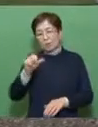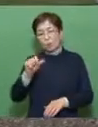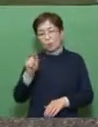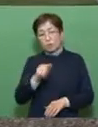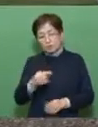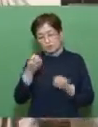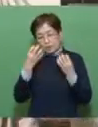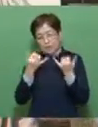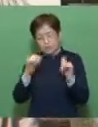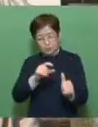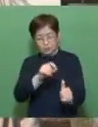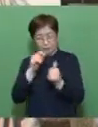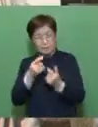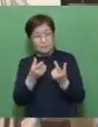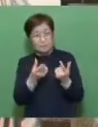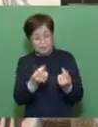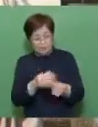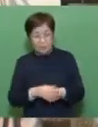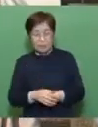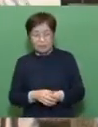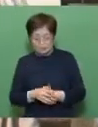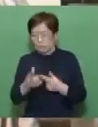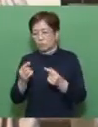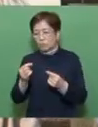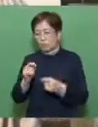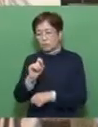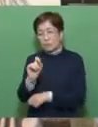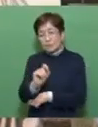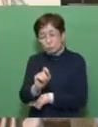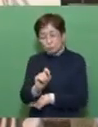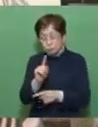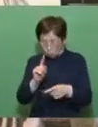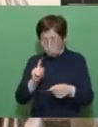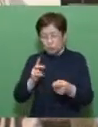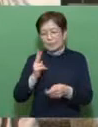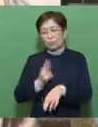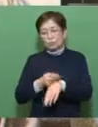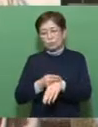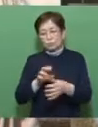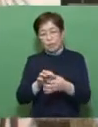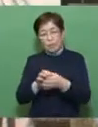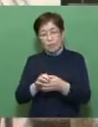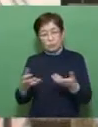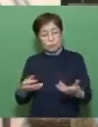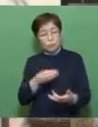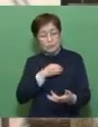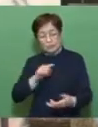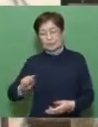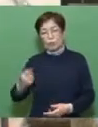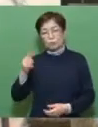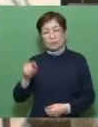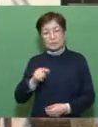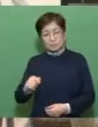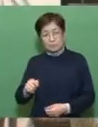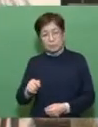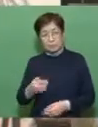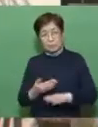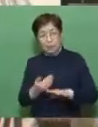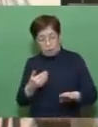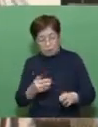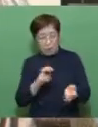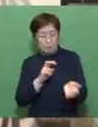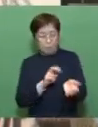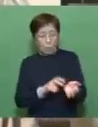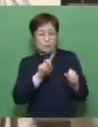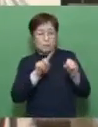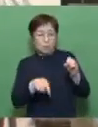入しましたジムと技術職がね約100人なんですけどそれであと100人はねあの病院局